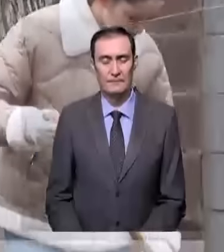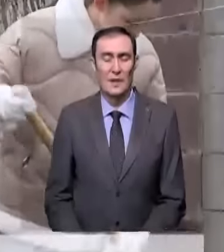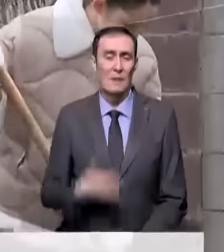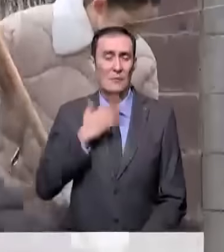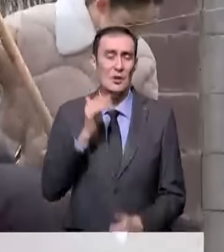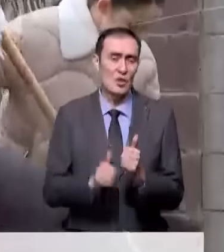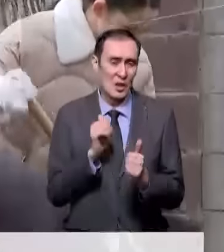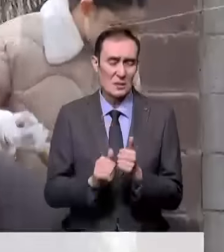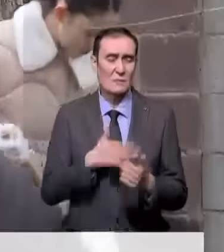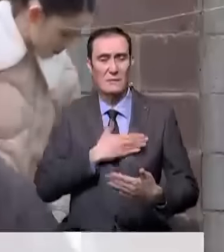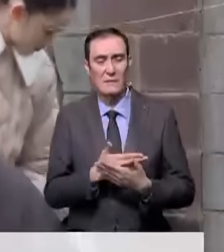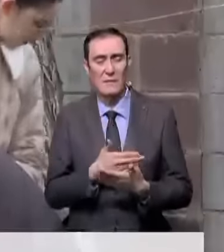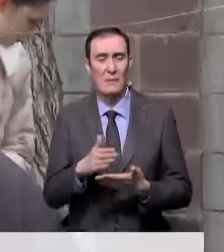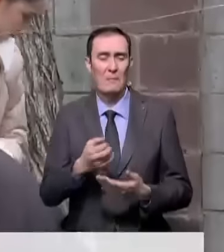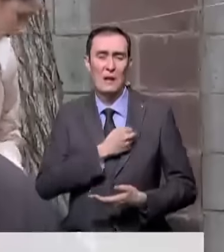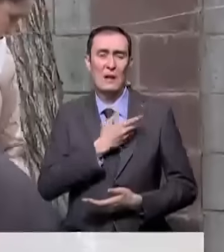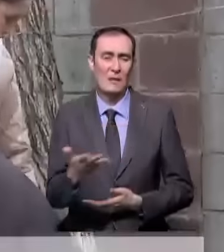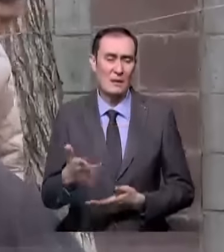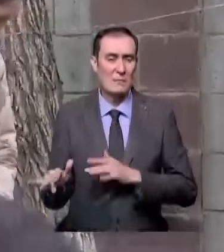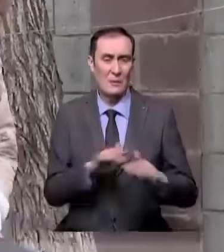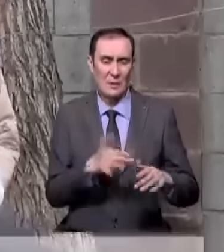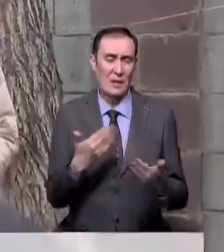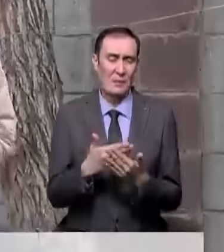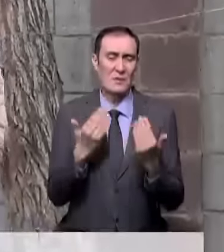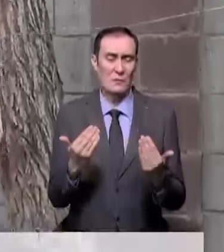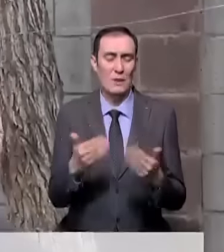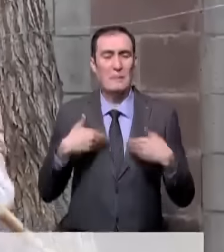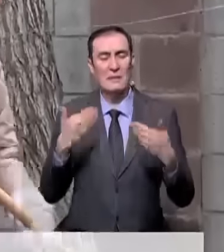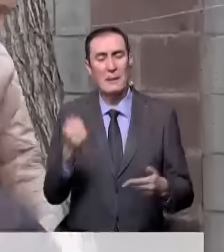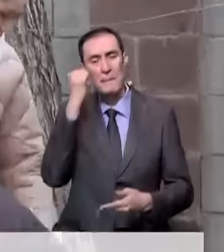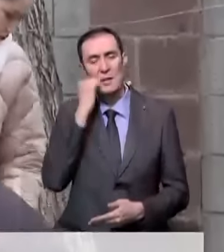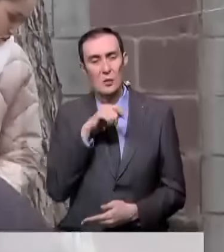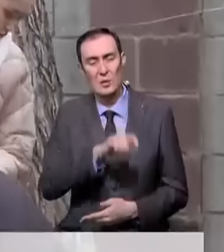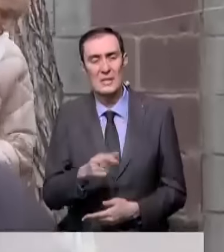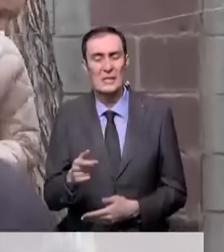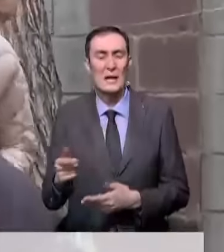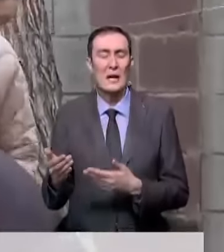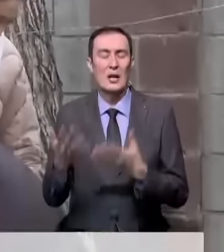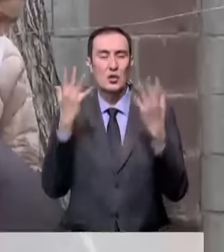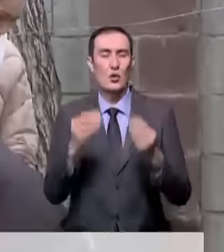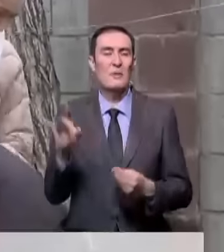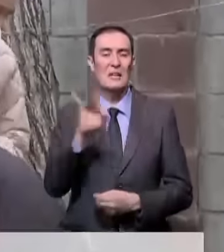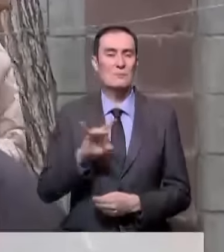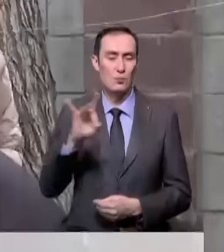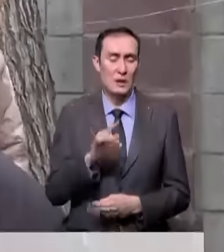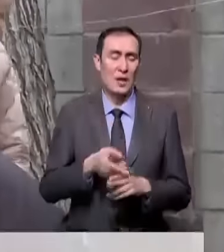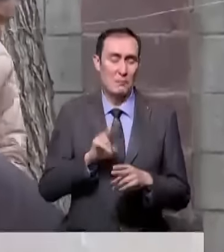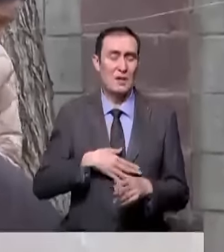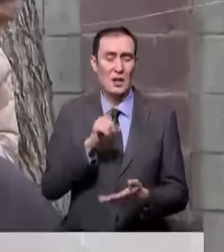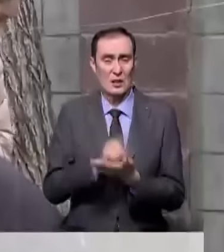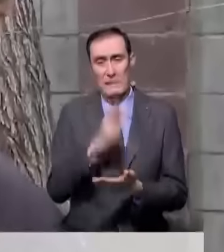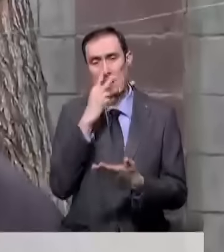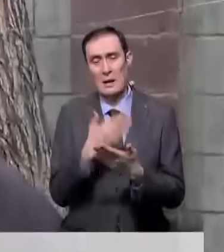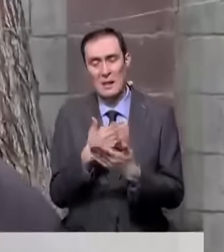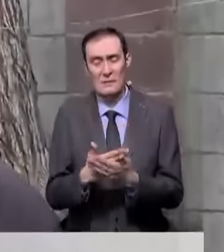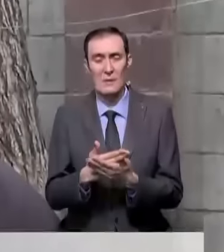Мы часто инициируем благотворительные мероприятия. Сегодня, например, мы поздравляем пожилых людей с прошедшим Днем Республики. Я считаю, мы должны